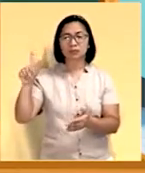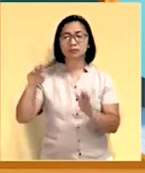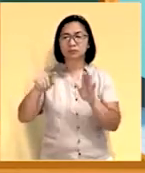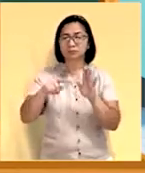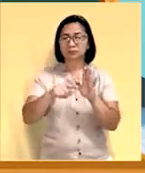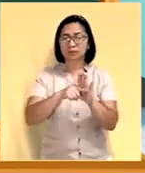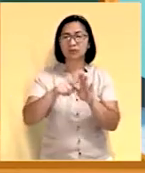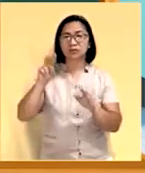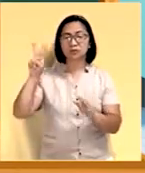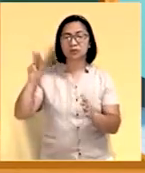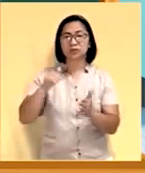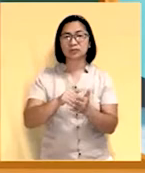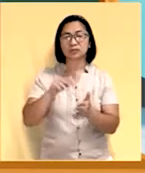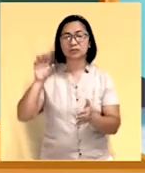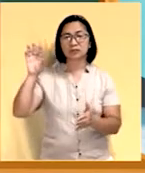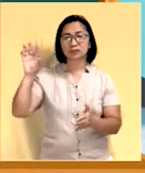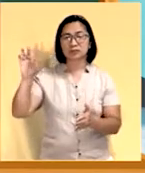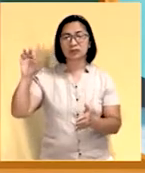6,421 minus